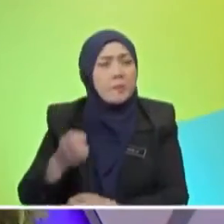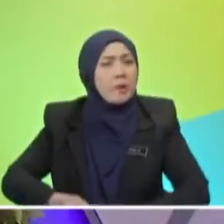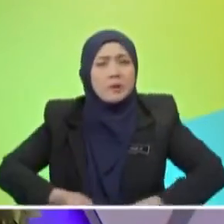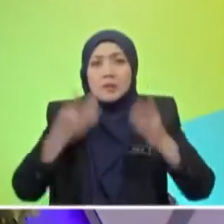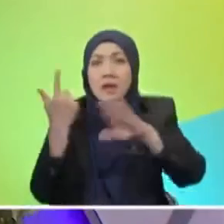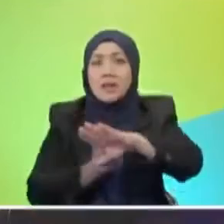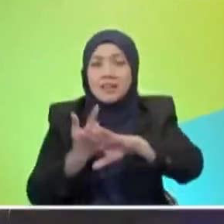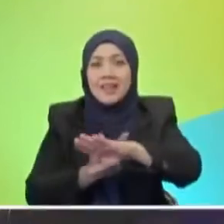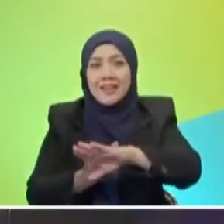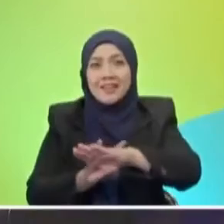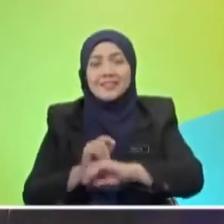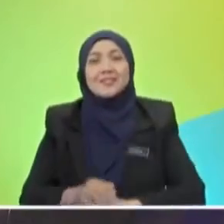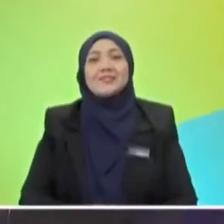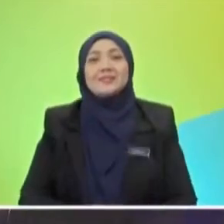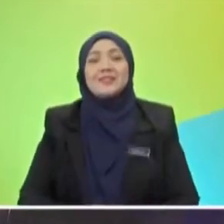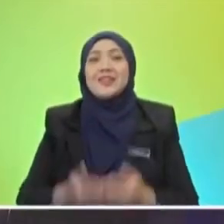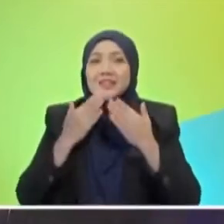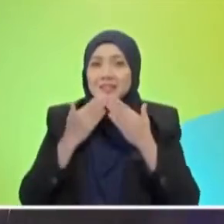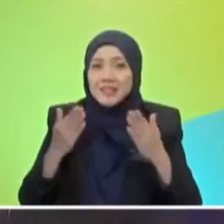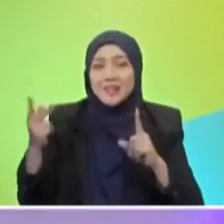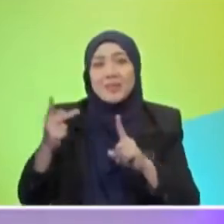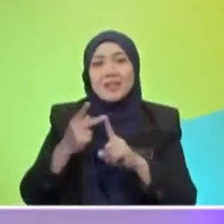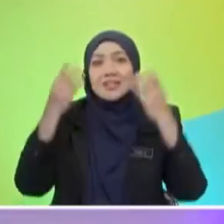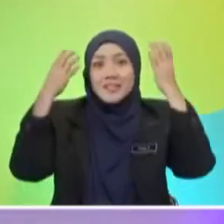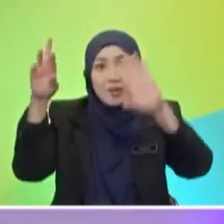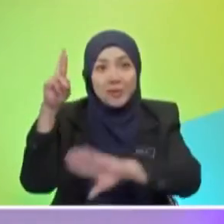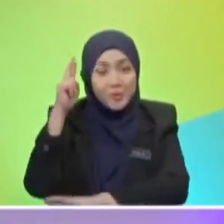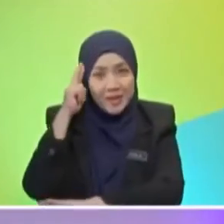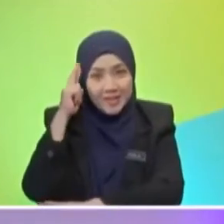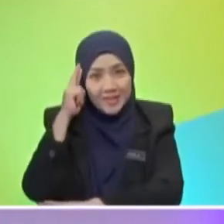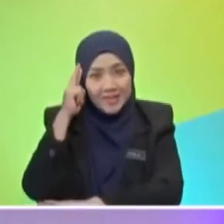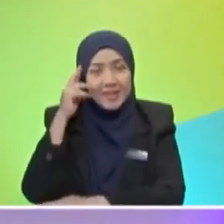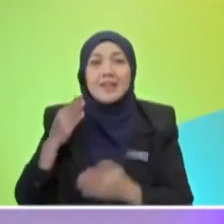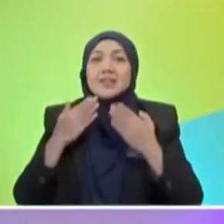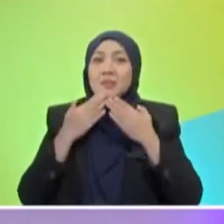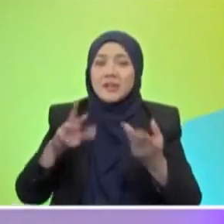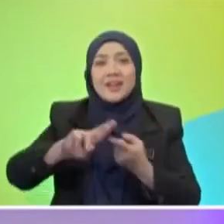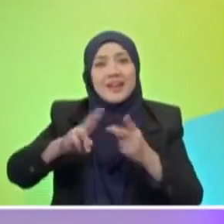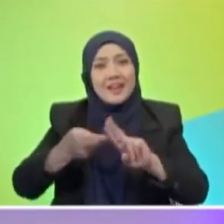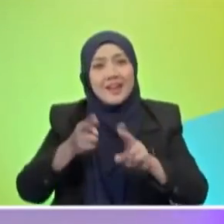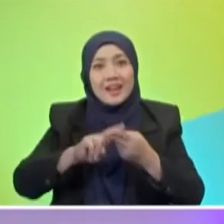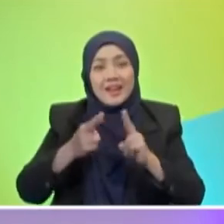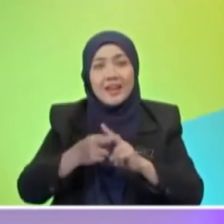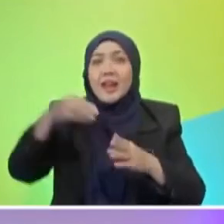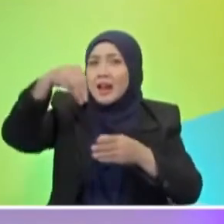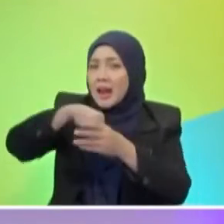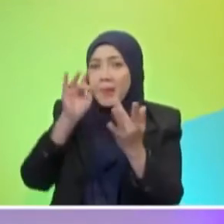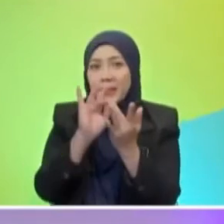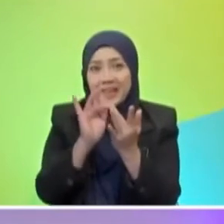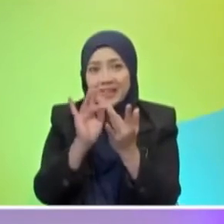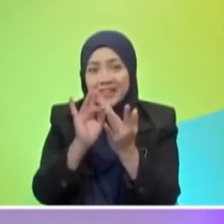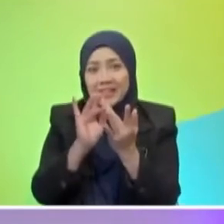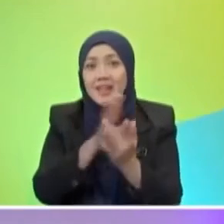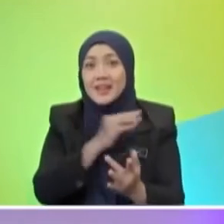yang boleh dibuat di sana. Baik, terima kasih banyak Cikgu Abdurani atas perkongsian pada hari ini. Terima kasih rakan-rakan saya di dalam talian dan juga Cikgu